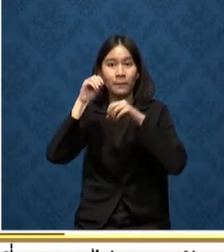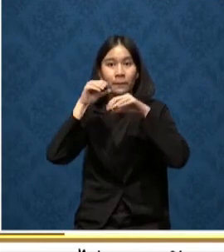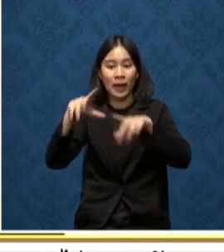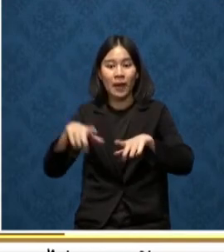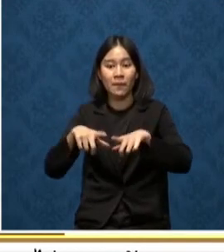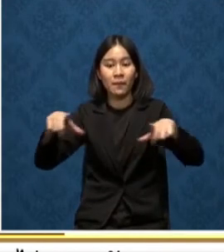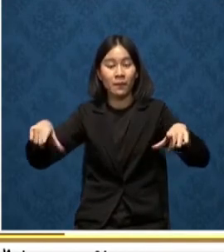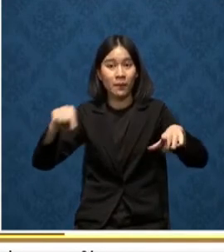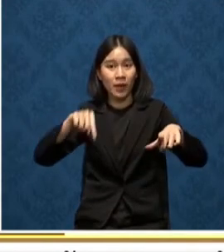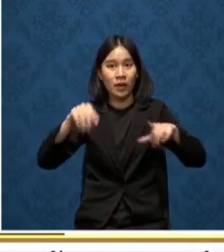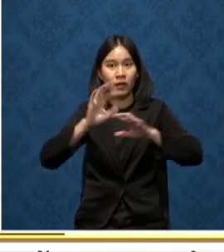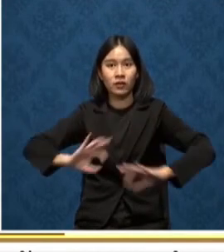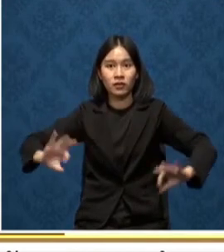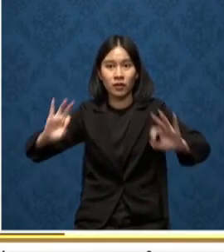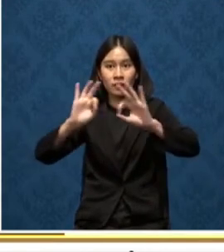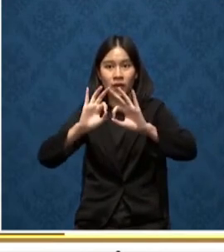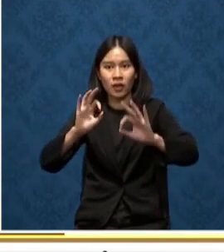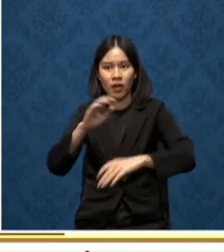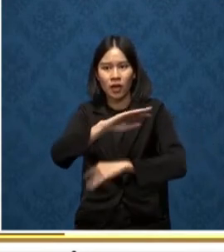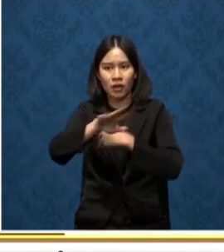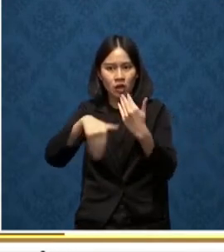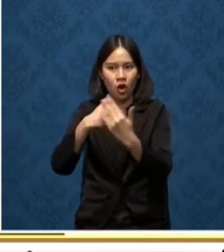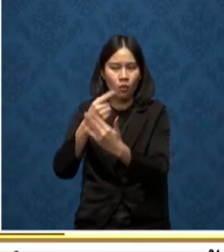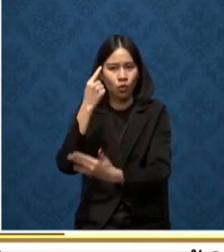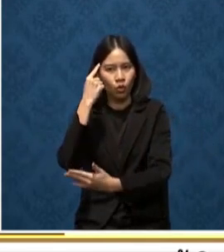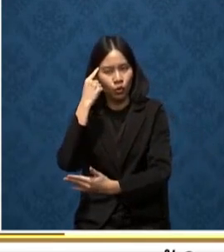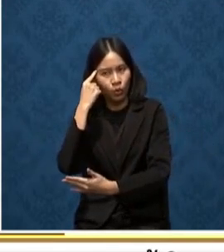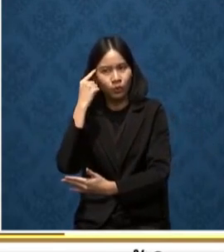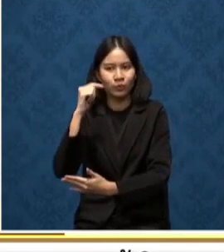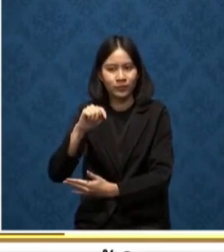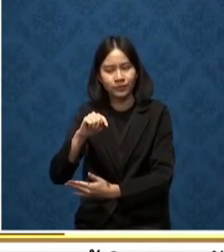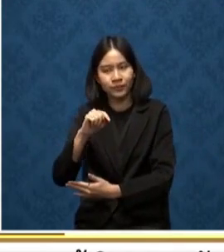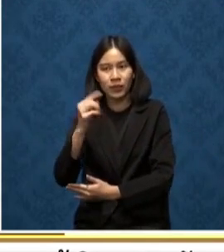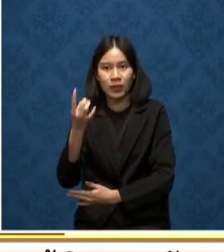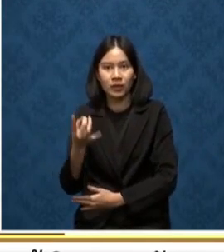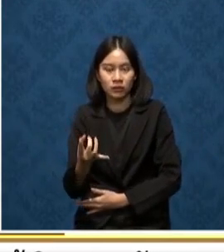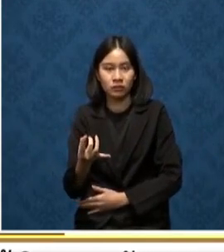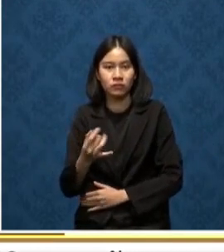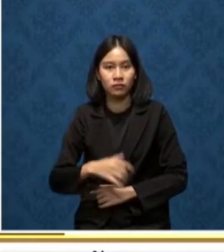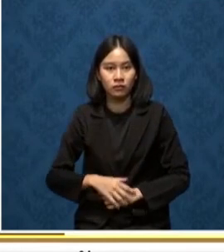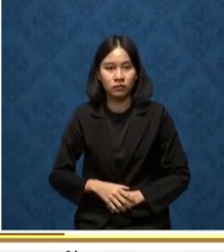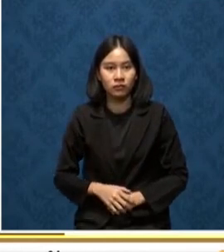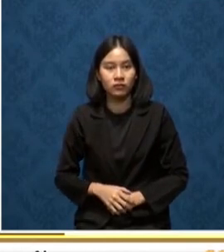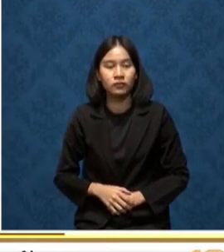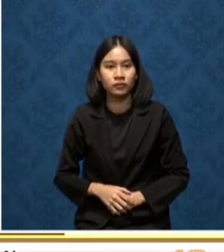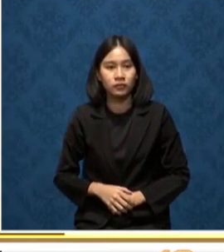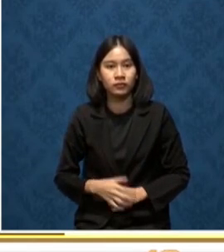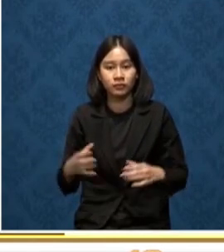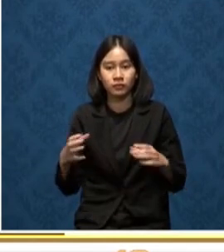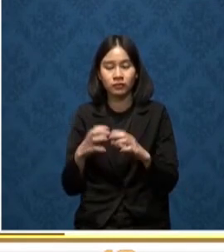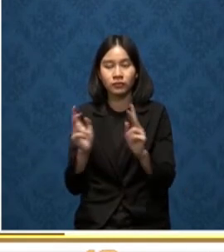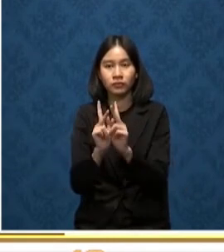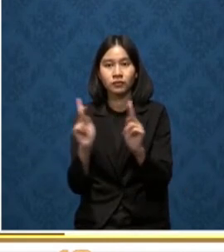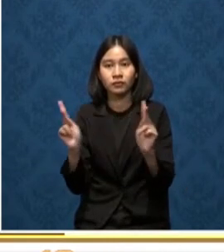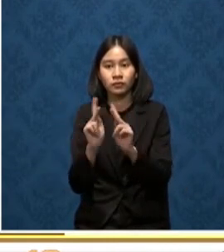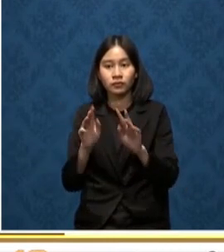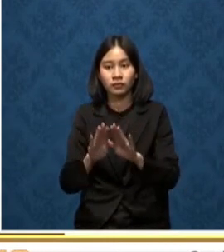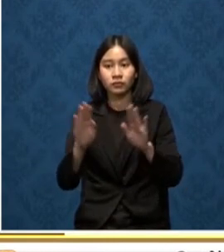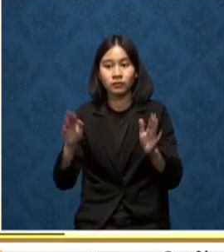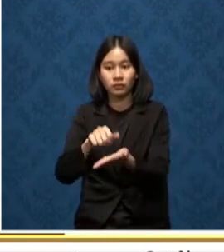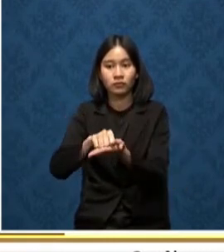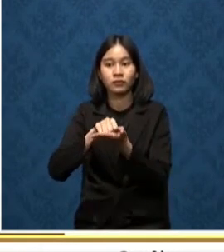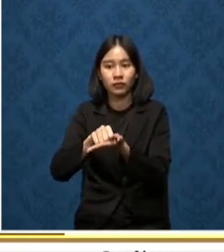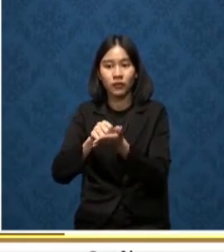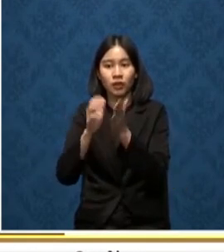markหอเป็เรื่อง Story ทจะให้คนรัทราบวามัมีที่มาที่นั่นนะครับแล้วก็การตั้งขนาธมการเปิดบิการปุ่ยใ